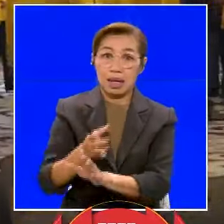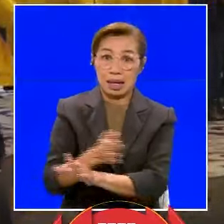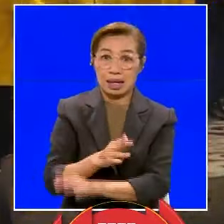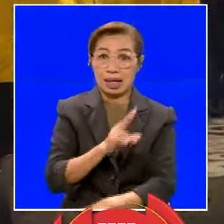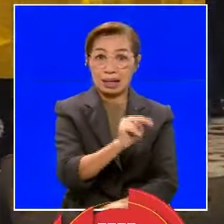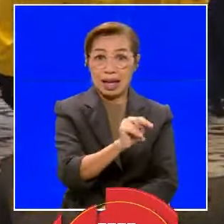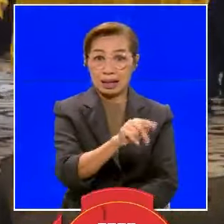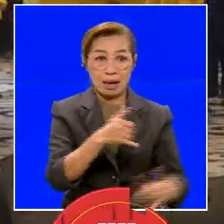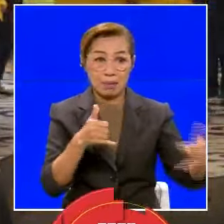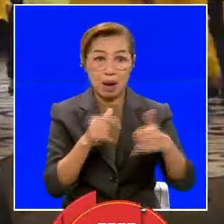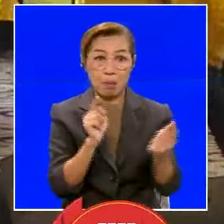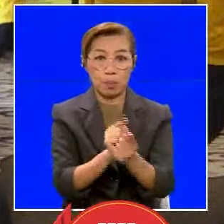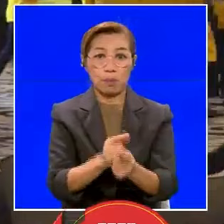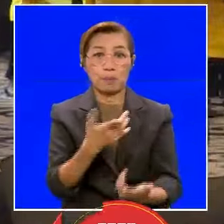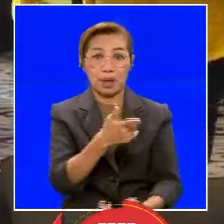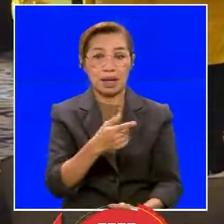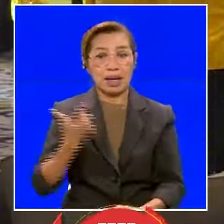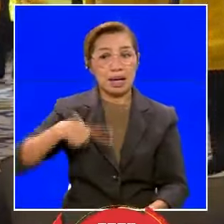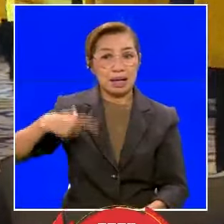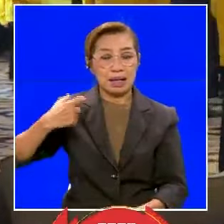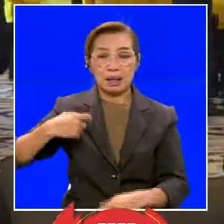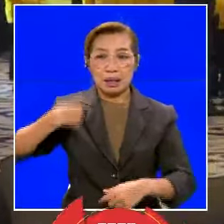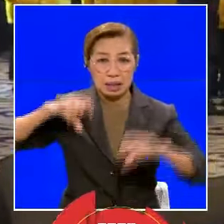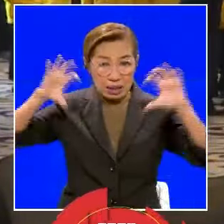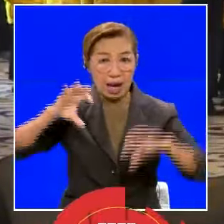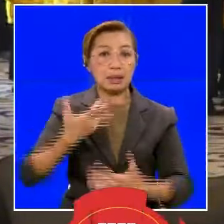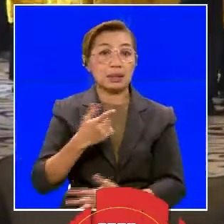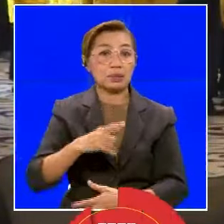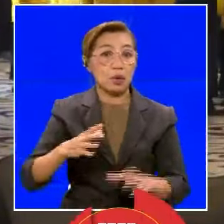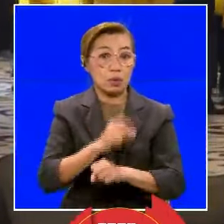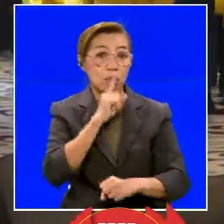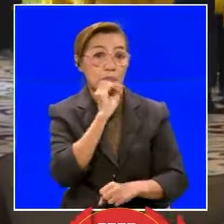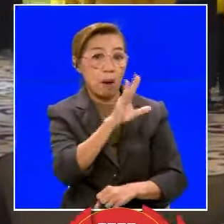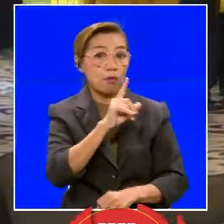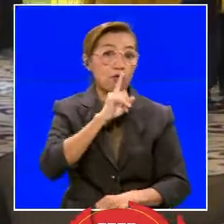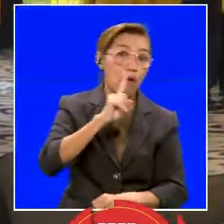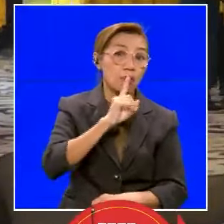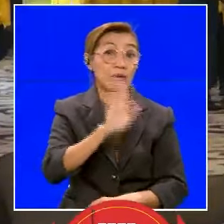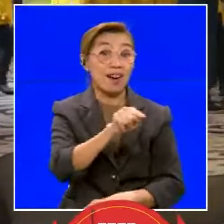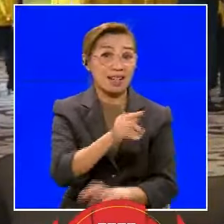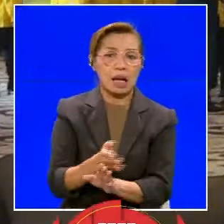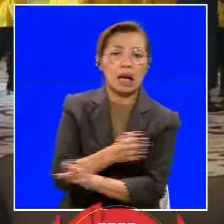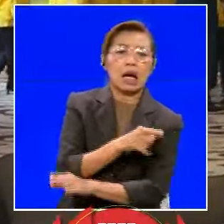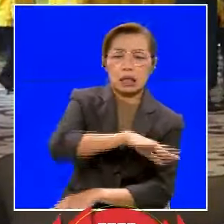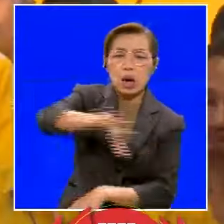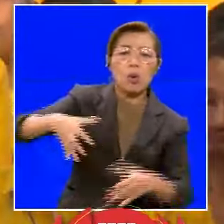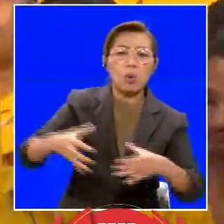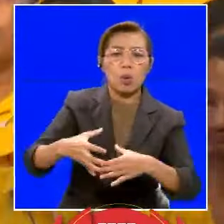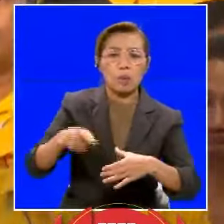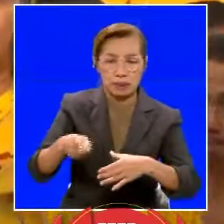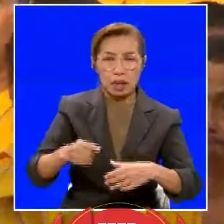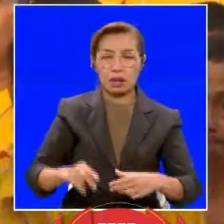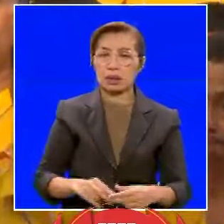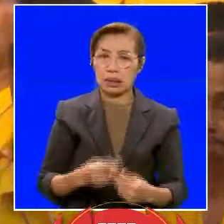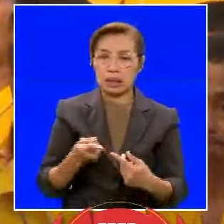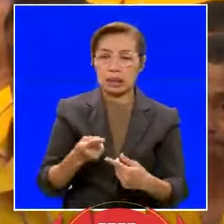องทัพทำซึ่งอุดมการเดียวกันกับทัพพักดีเนี่ยก็ยังไปยื่นหนังสือกับอัยการสูงสุดขอให้สั่งฟ้องอดีตนายกทักษิณด้วยแล้วท